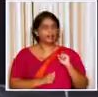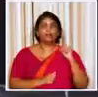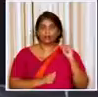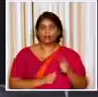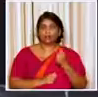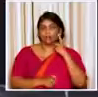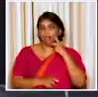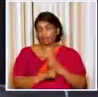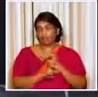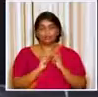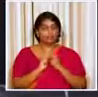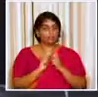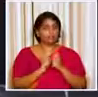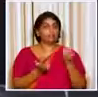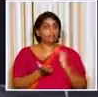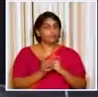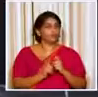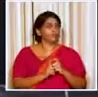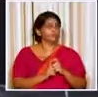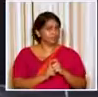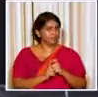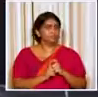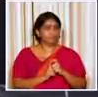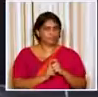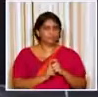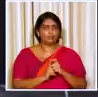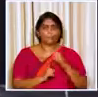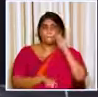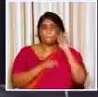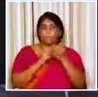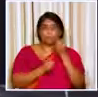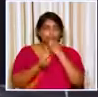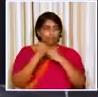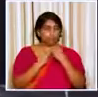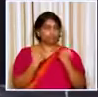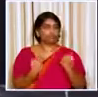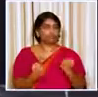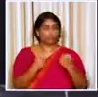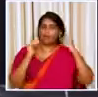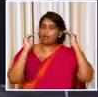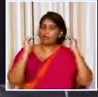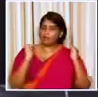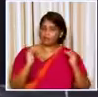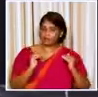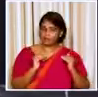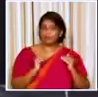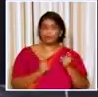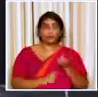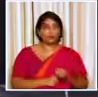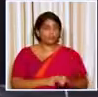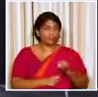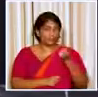දැන් මේ ආර්ථික අර්බුදය විසින් තවත් මේක උස්සන්න කරනවා. මිනිසුන්ගේ පෝෂණ තත්ත්වය අඩු වෙනවා. මිල